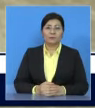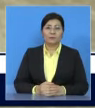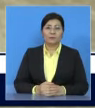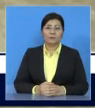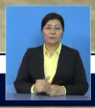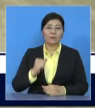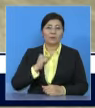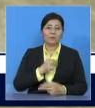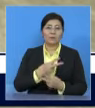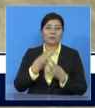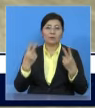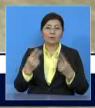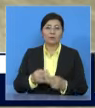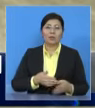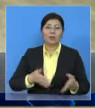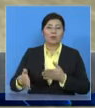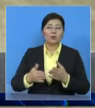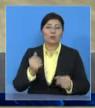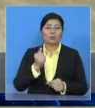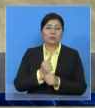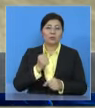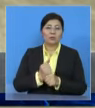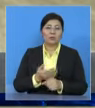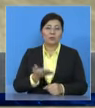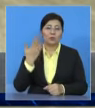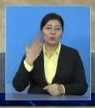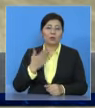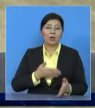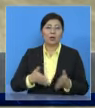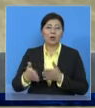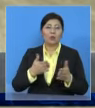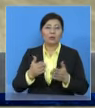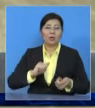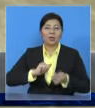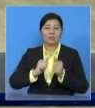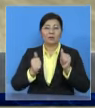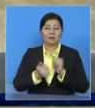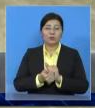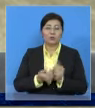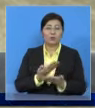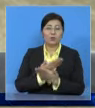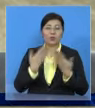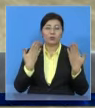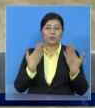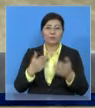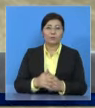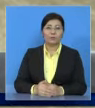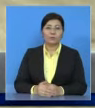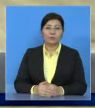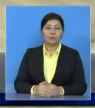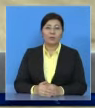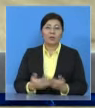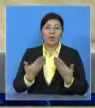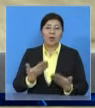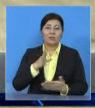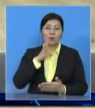өздеріңіз көріп отқандай, міне, жол салып жатырмыз. Бұрын сонда ауылда асфальт төсенді мен жол болмаған, жол солып жатырмыз.